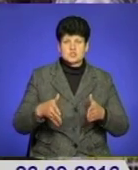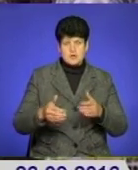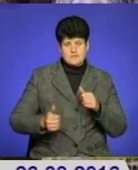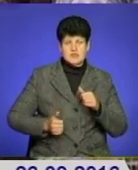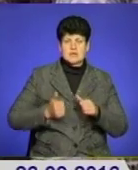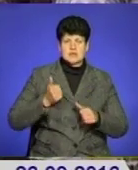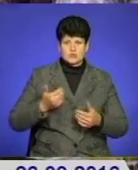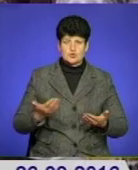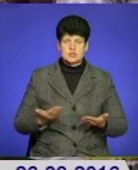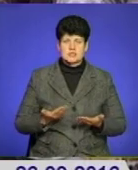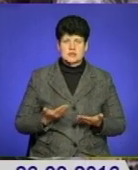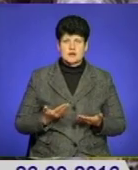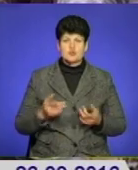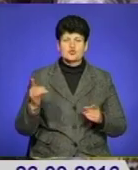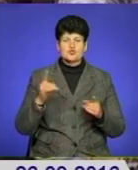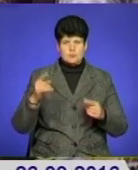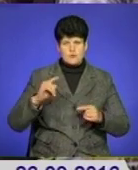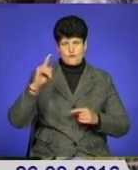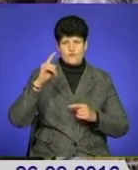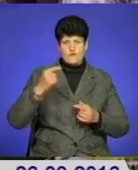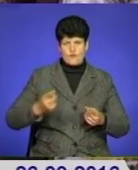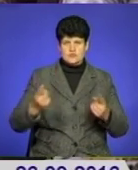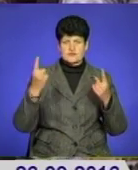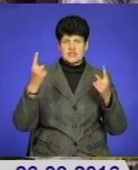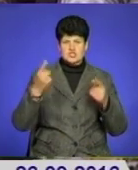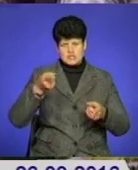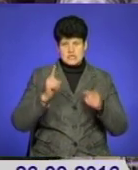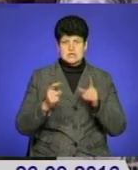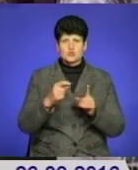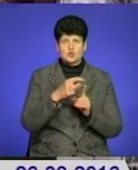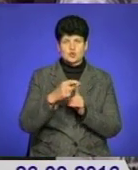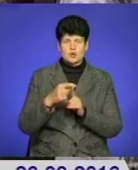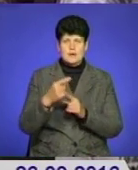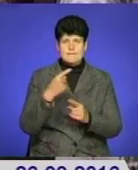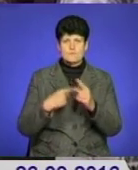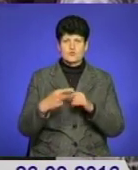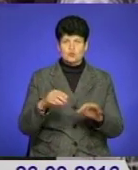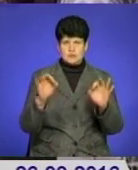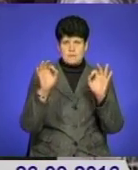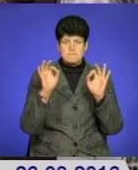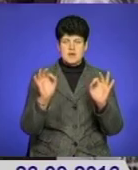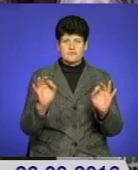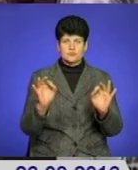життя, щоб возвеличить істину у слові і повернути правду з забуття.